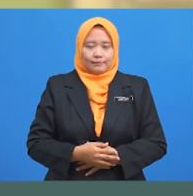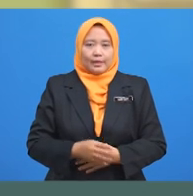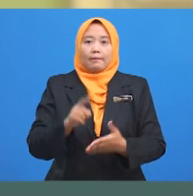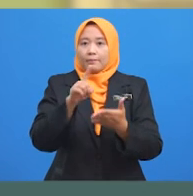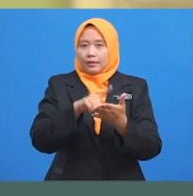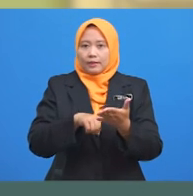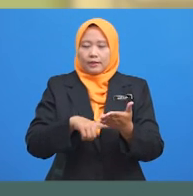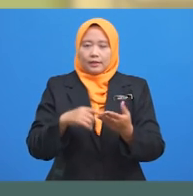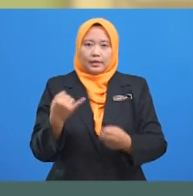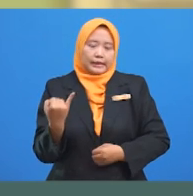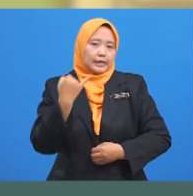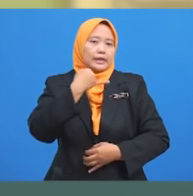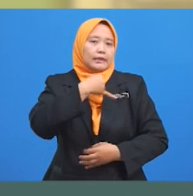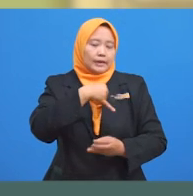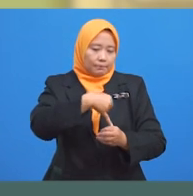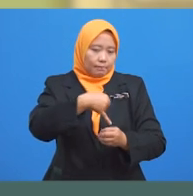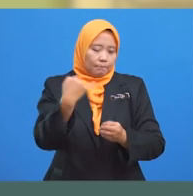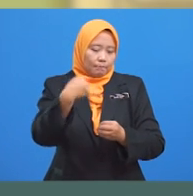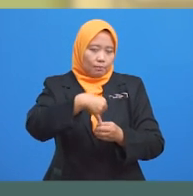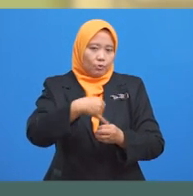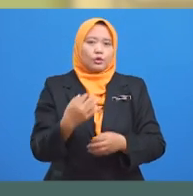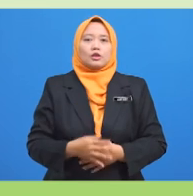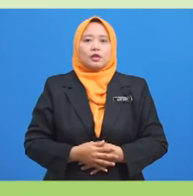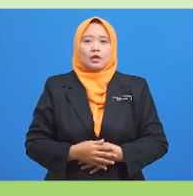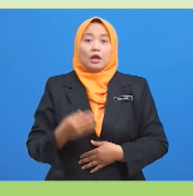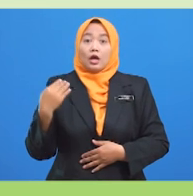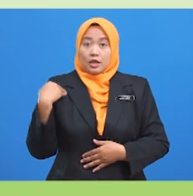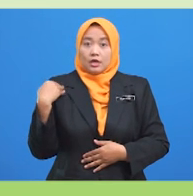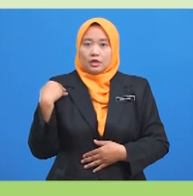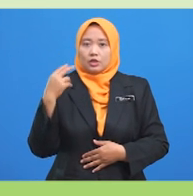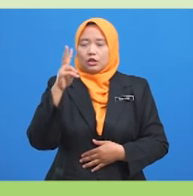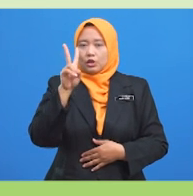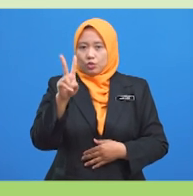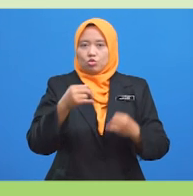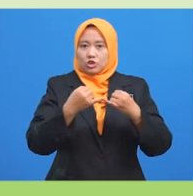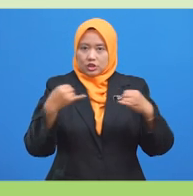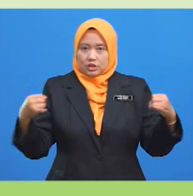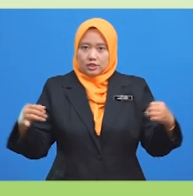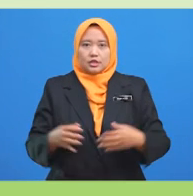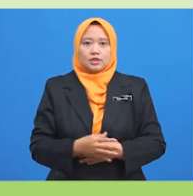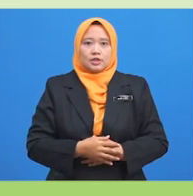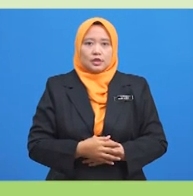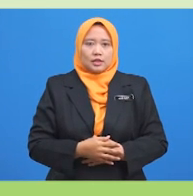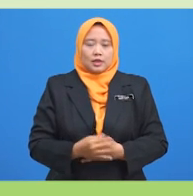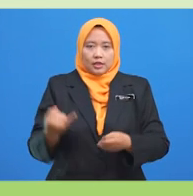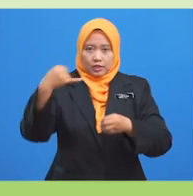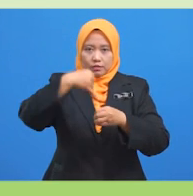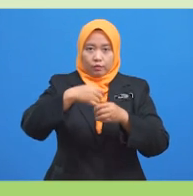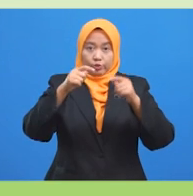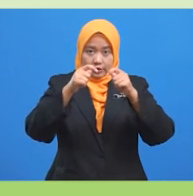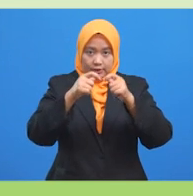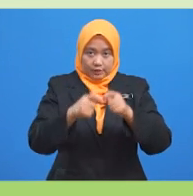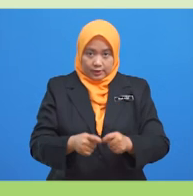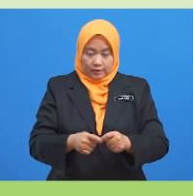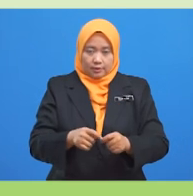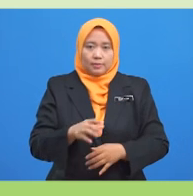input. Input ini terdapat dua jenis. Yang pertama dikenali sebagai input tetap dan yang